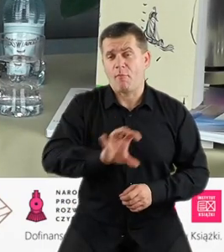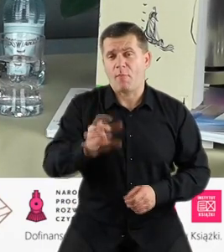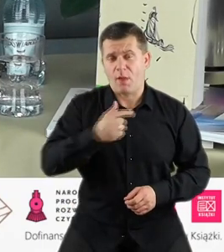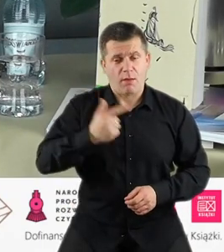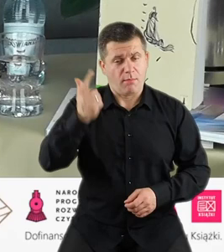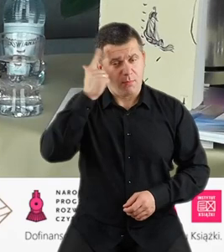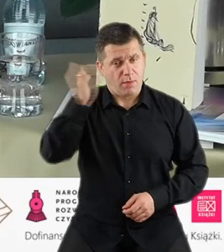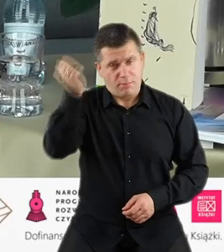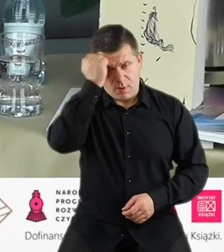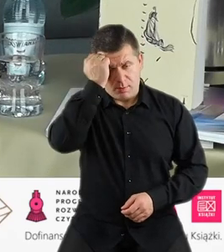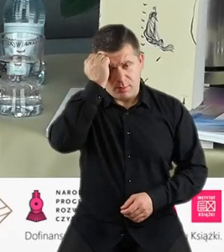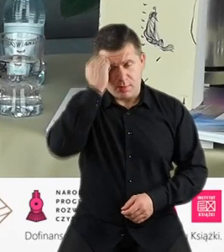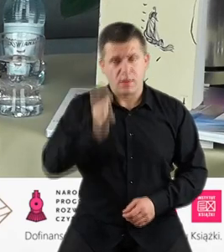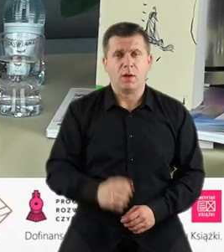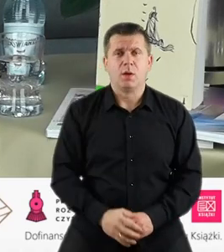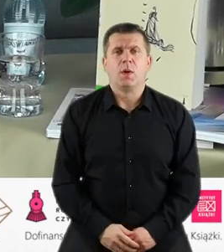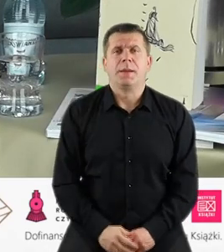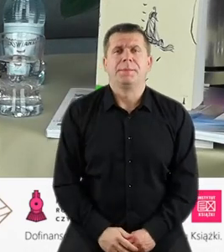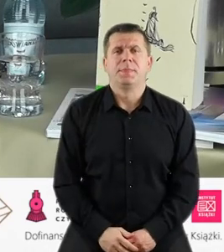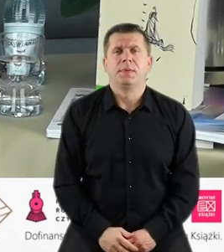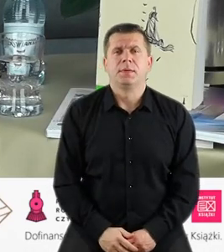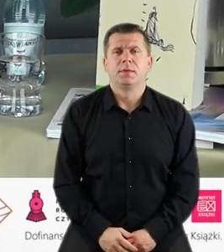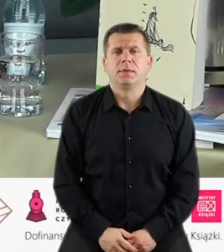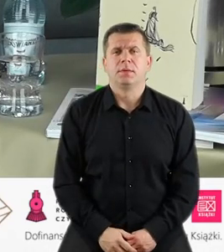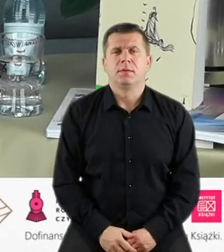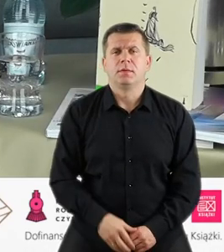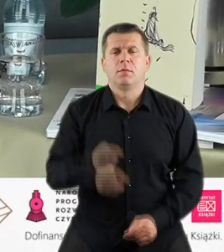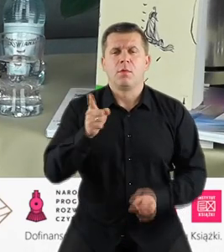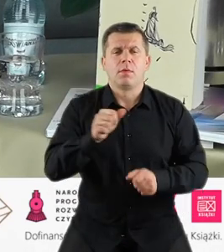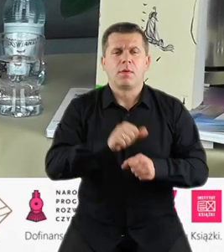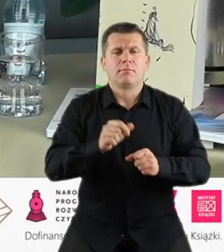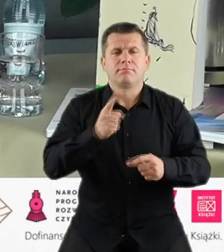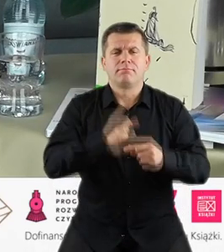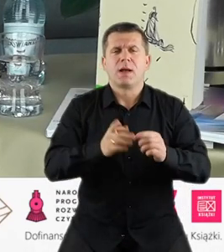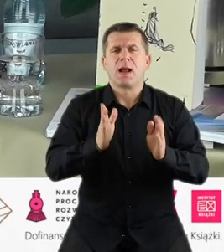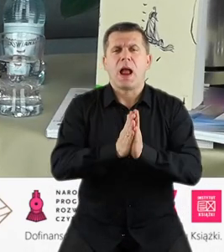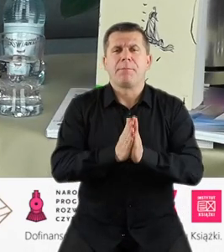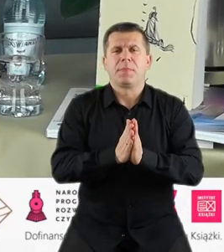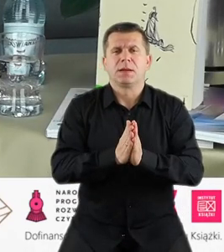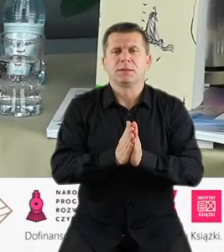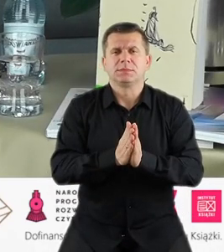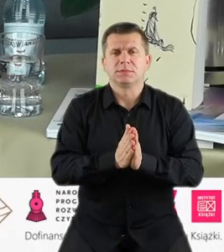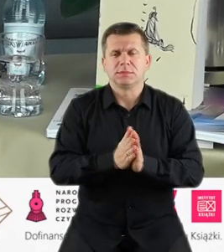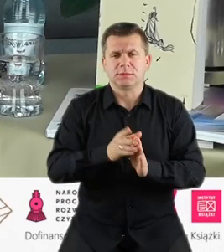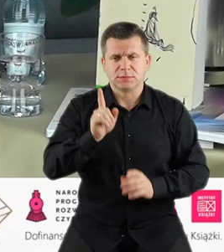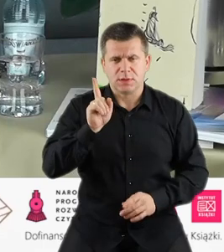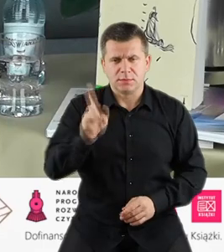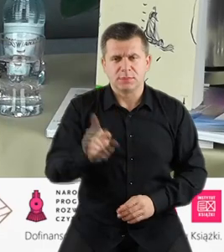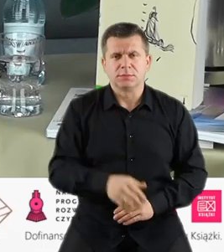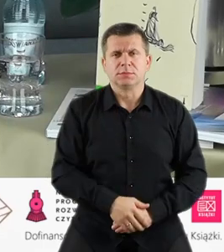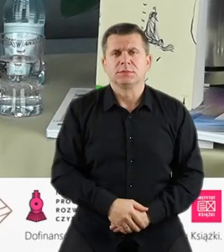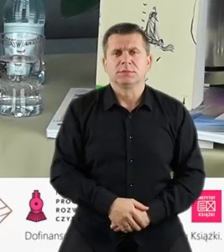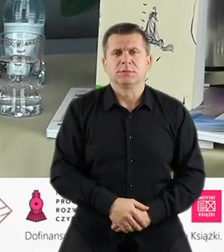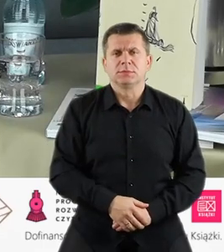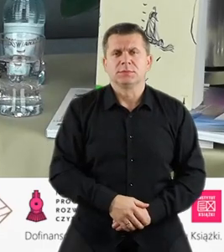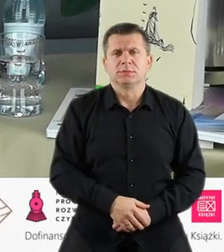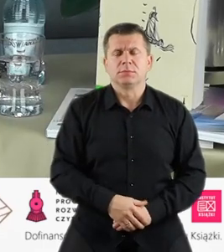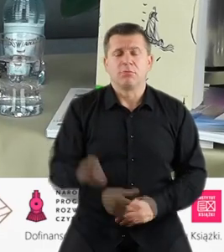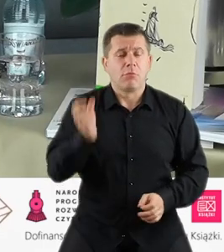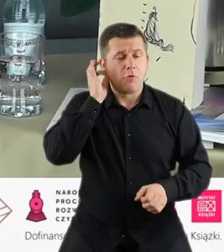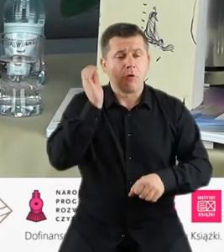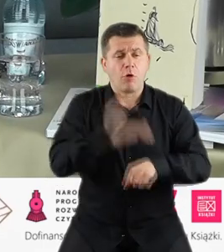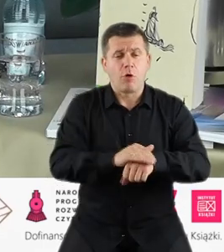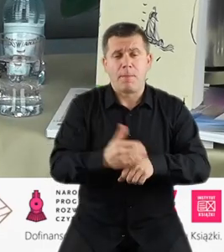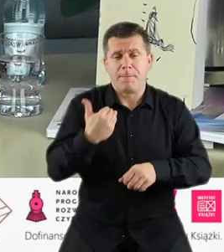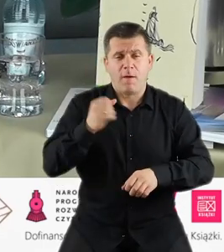oglądałam i zapamiętałam ten. On się znajduje w kaplicy San Giovanni. Pokazywała mi